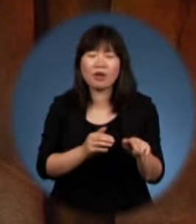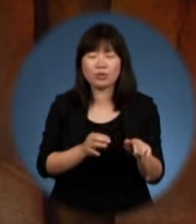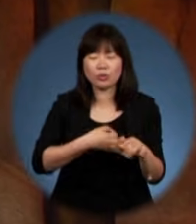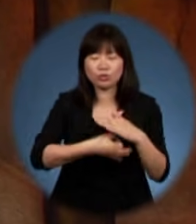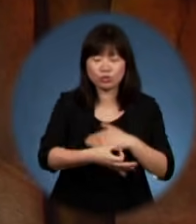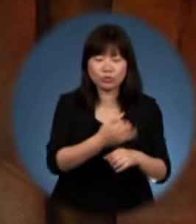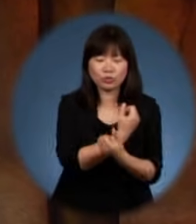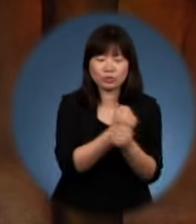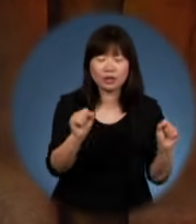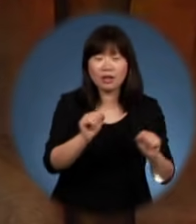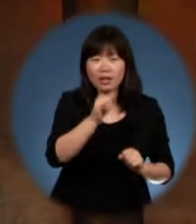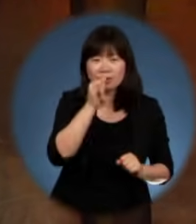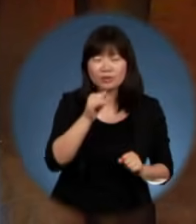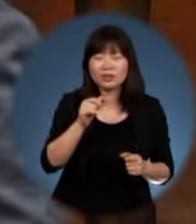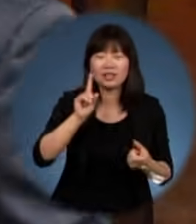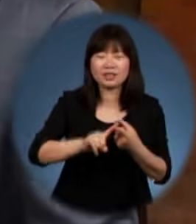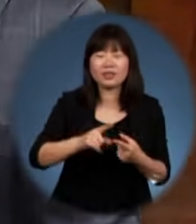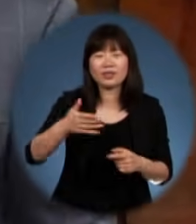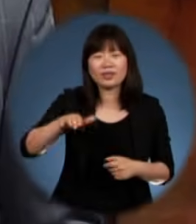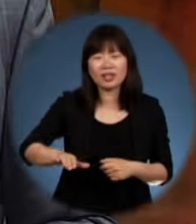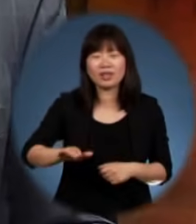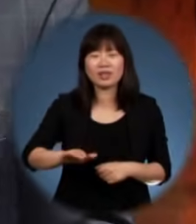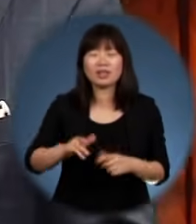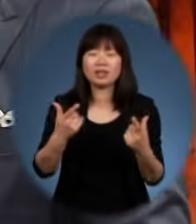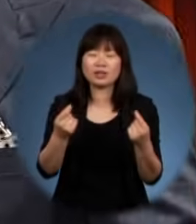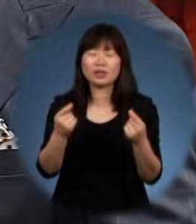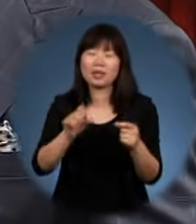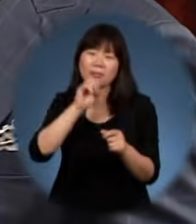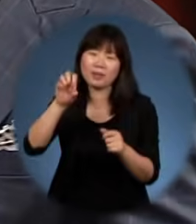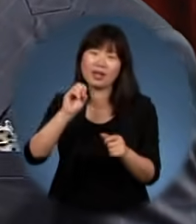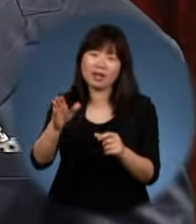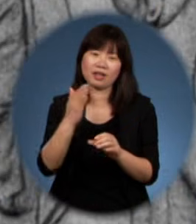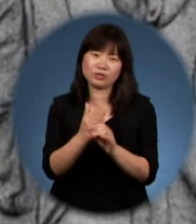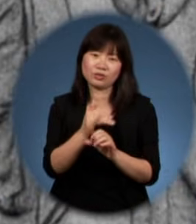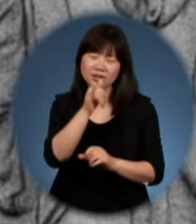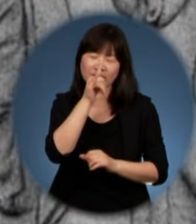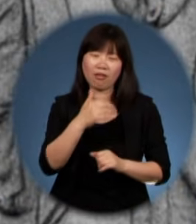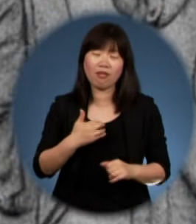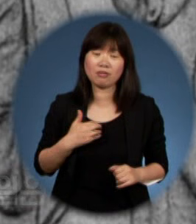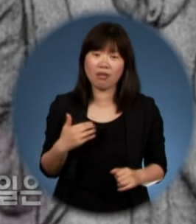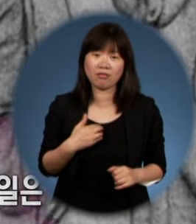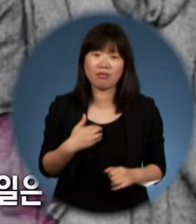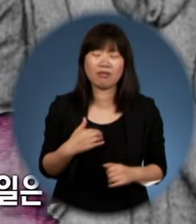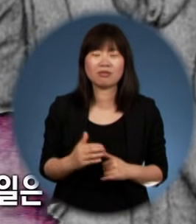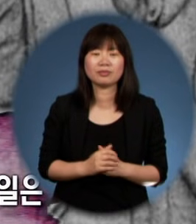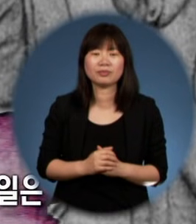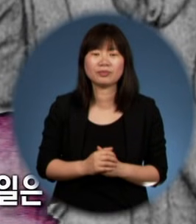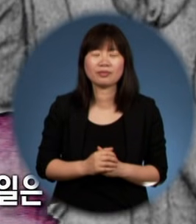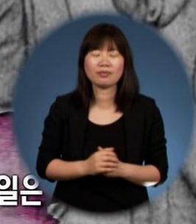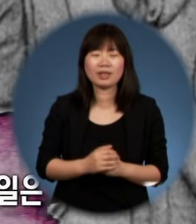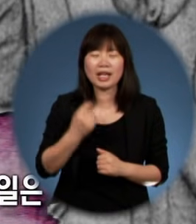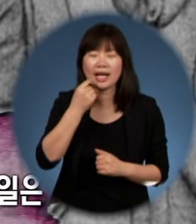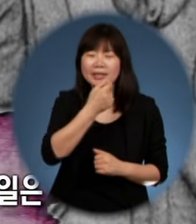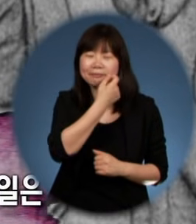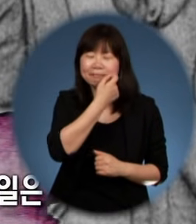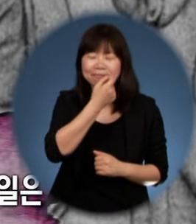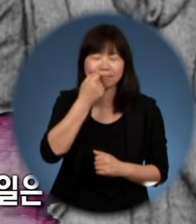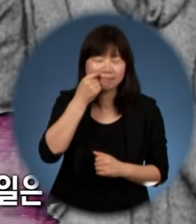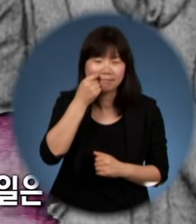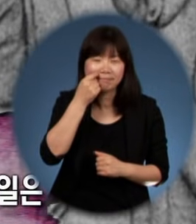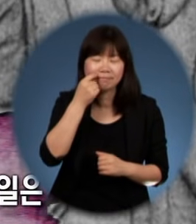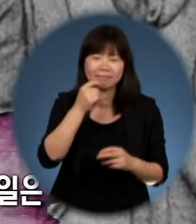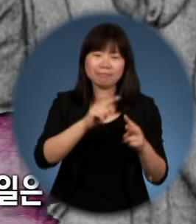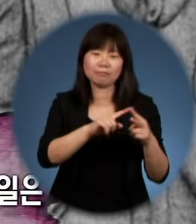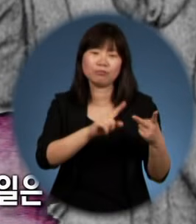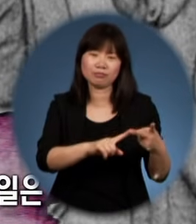뭐 퓨전 하기도 했고 그런데 이 사람은 이렇게 이야기합니다 내가 입을 다물